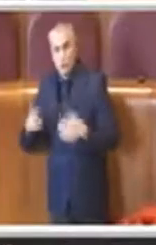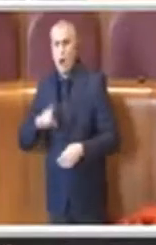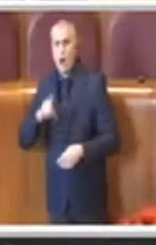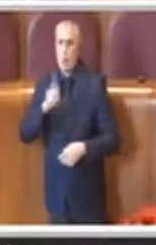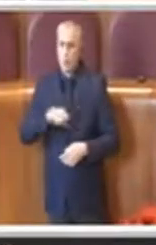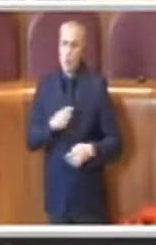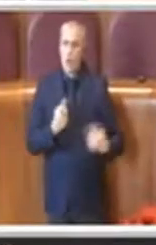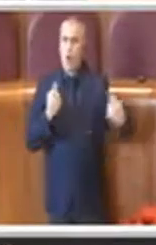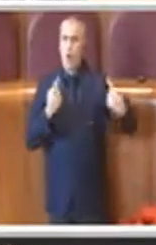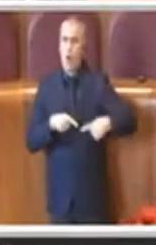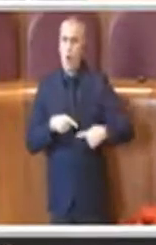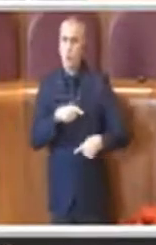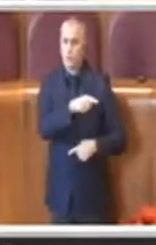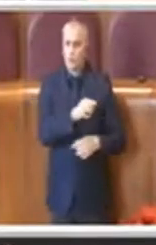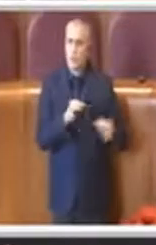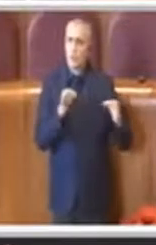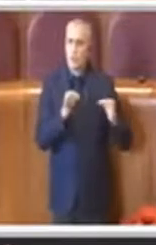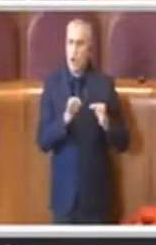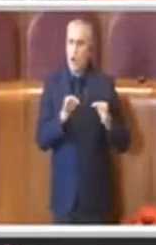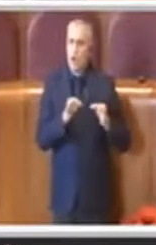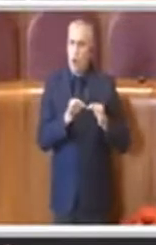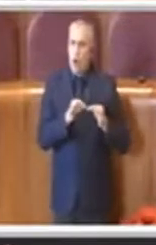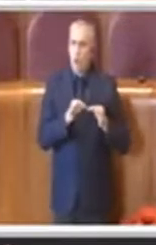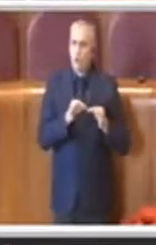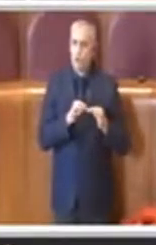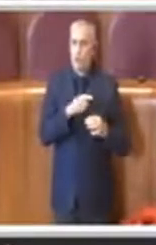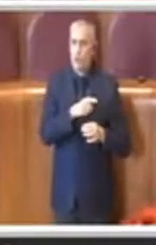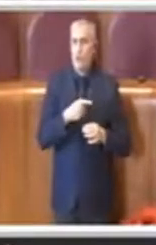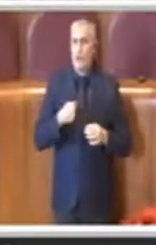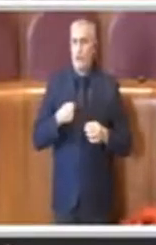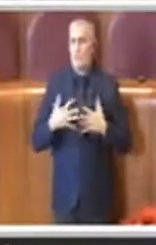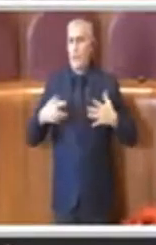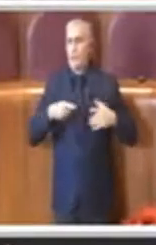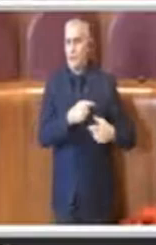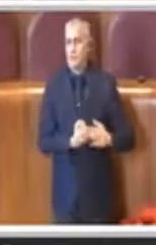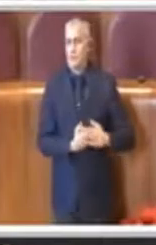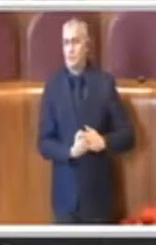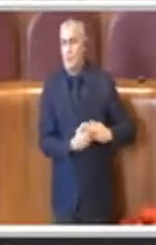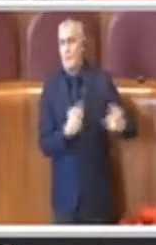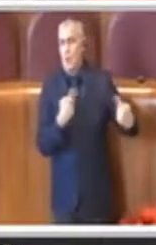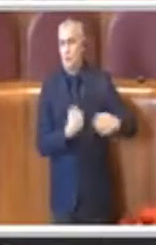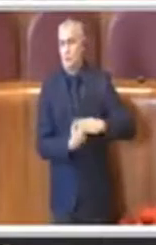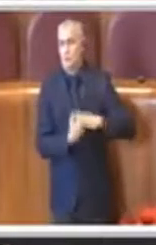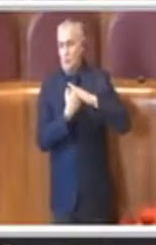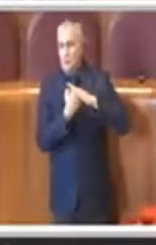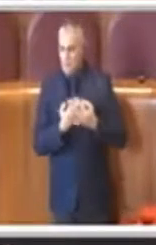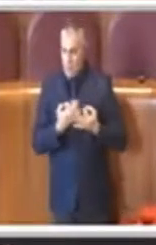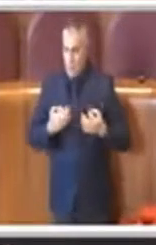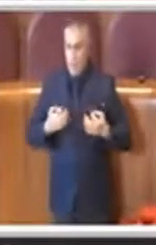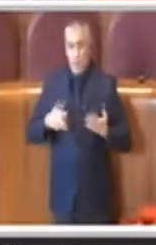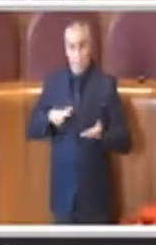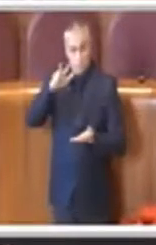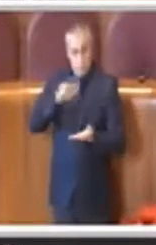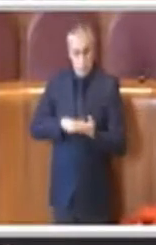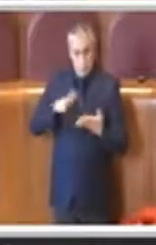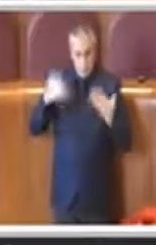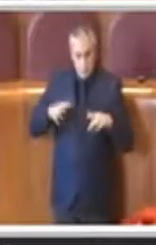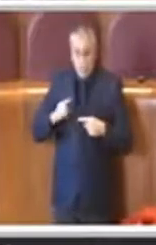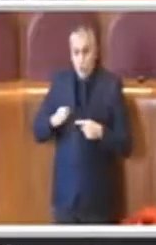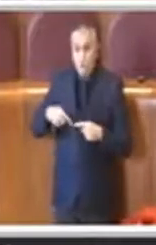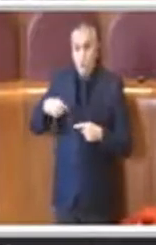hanno riconosciuto la bontà di questa nostra azione. Poi gli uffici devono in